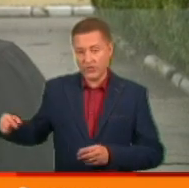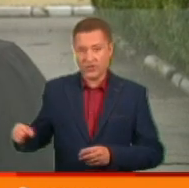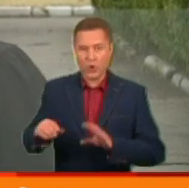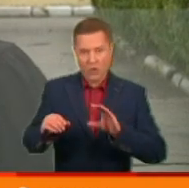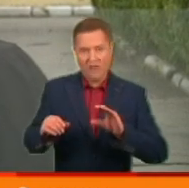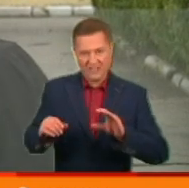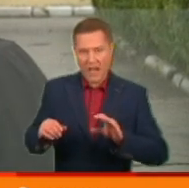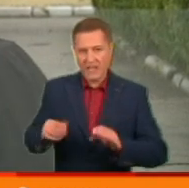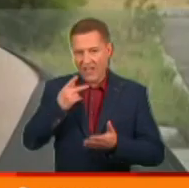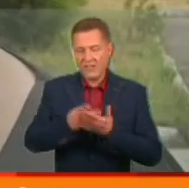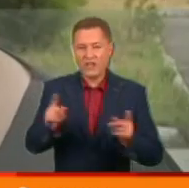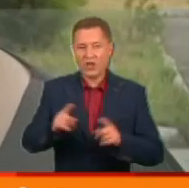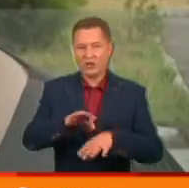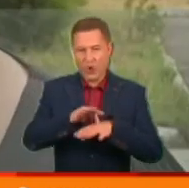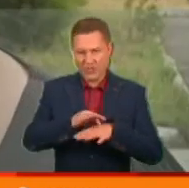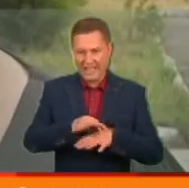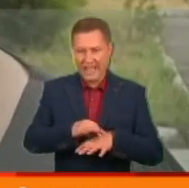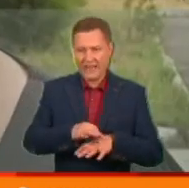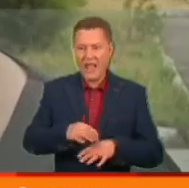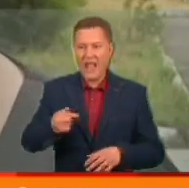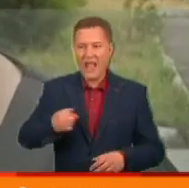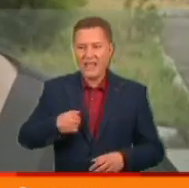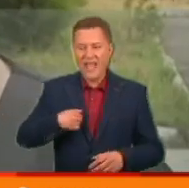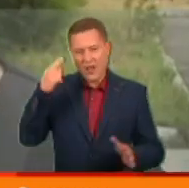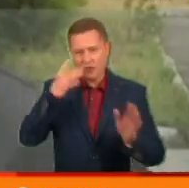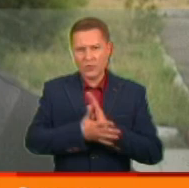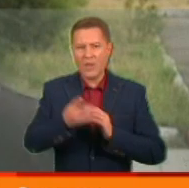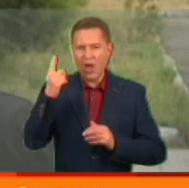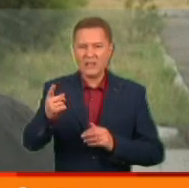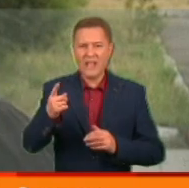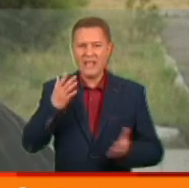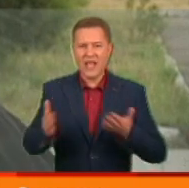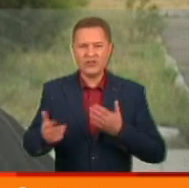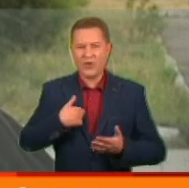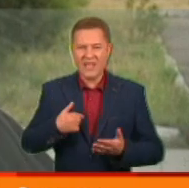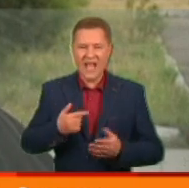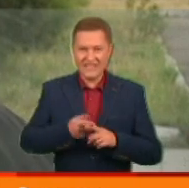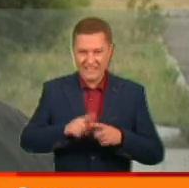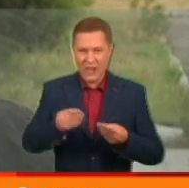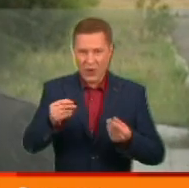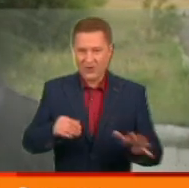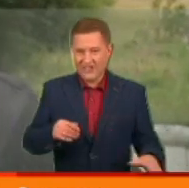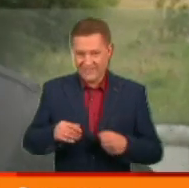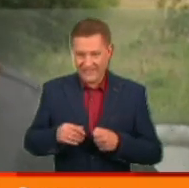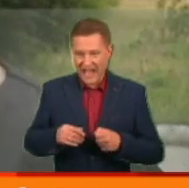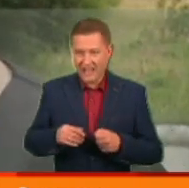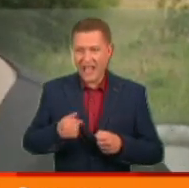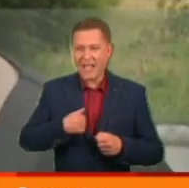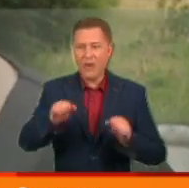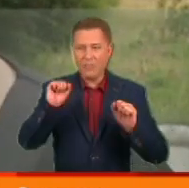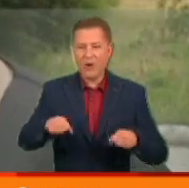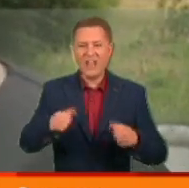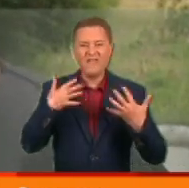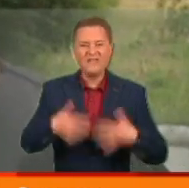товстенький, видно, що шкіряний. Справа в тому, що я розумію одне, що як я ці гроші би взяла, то я могла втратити